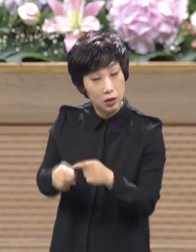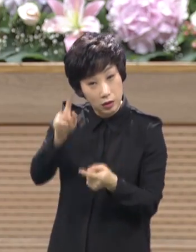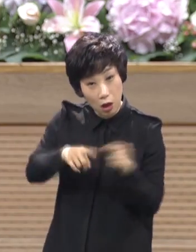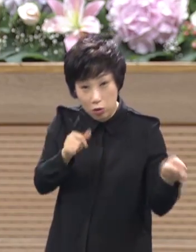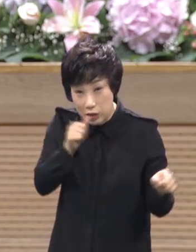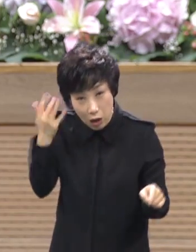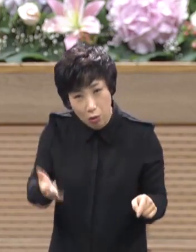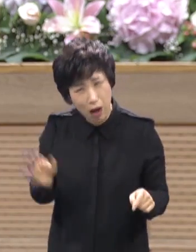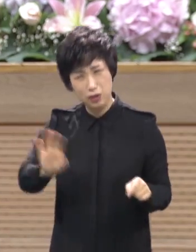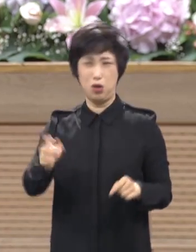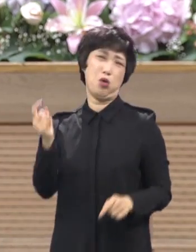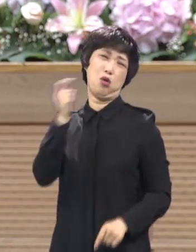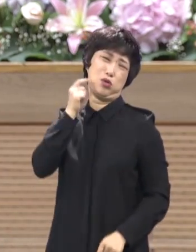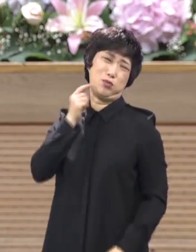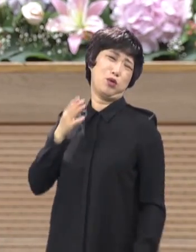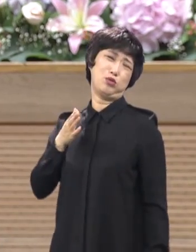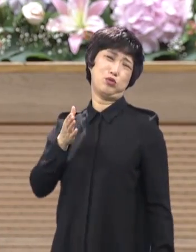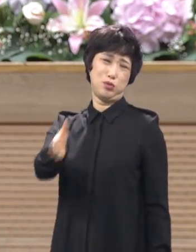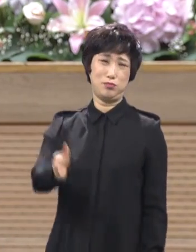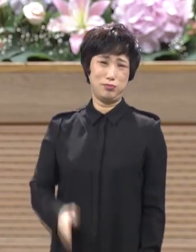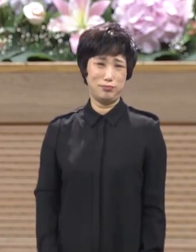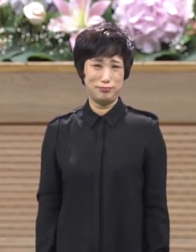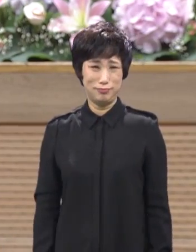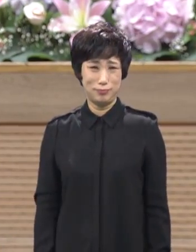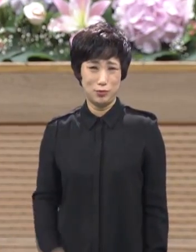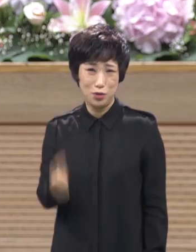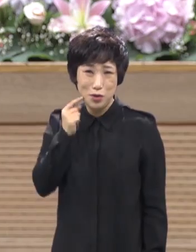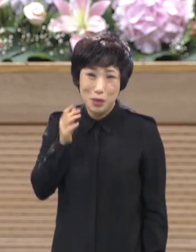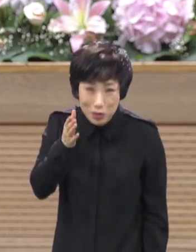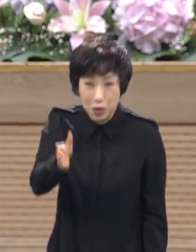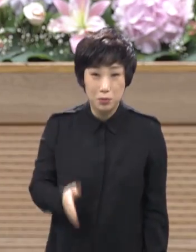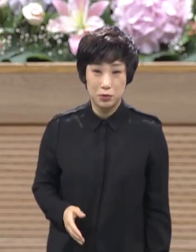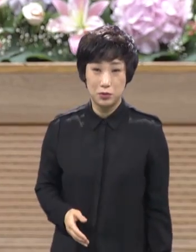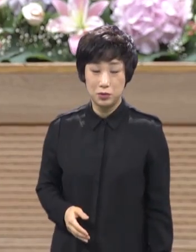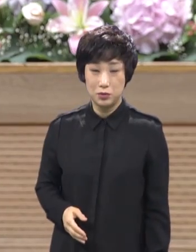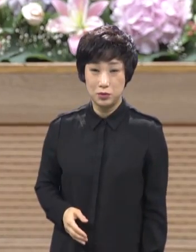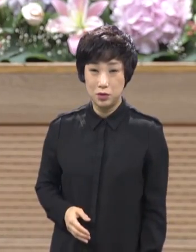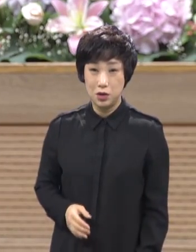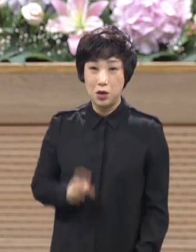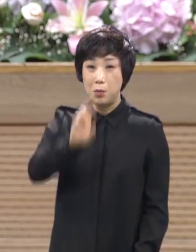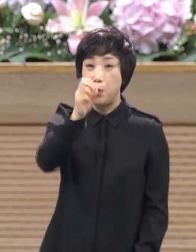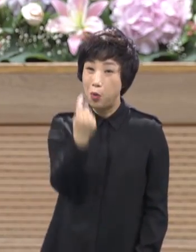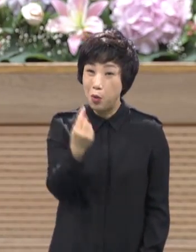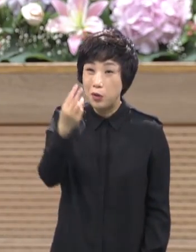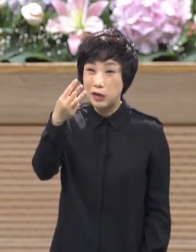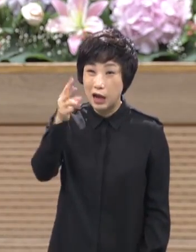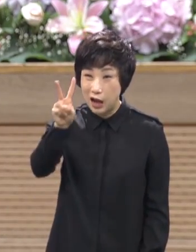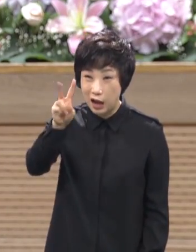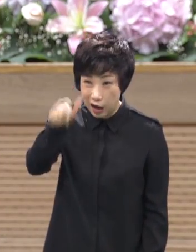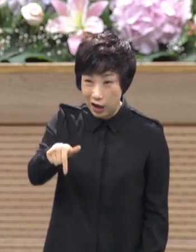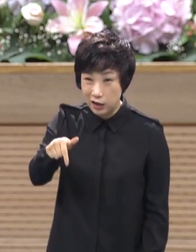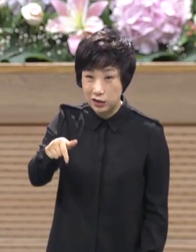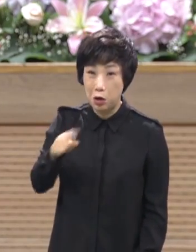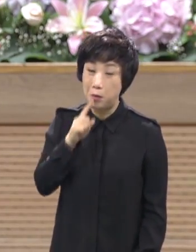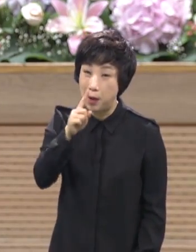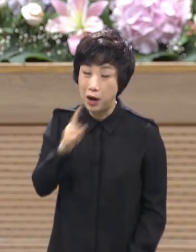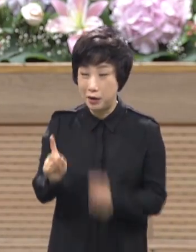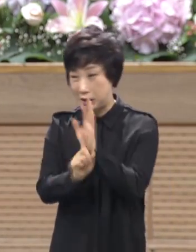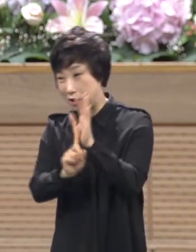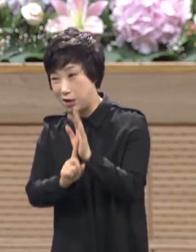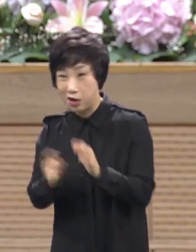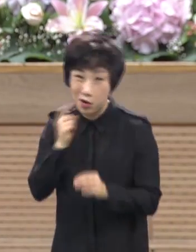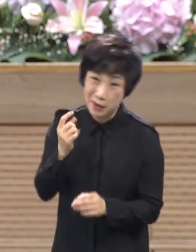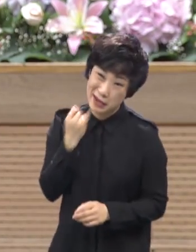아주 거짓말을 못 먹도더지. 거짓말을. 그래서 모략이라고 해서 거짓말해도 된다고